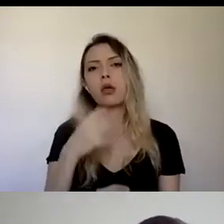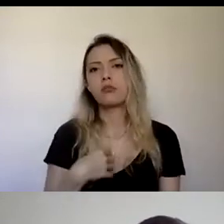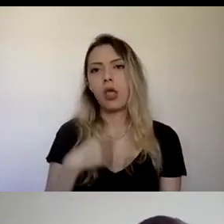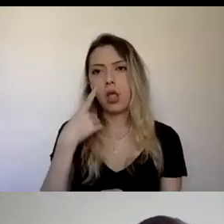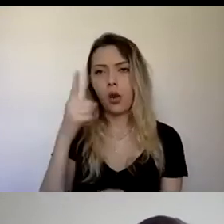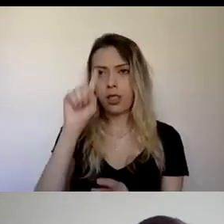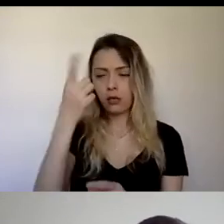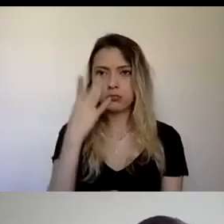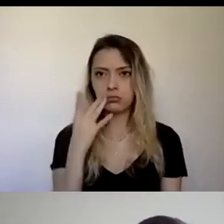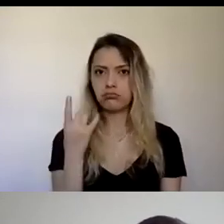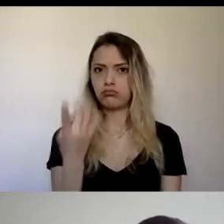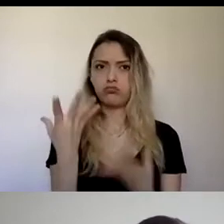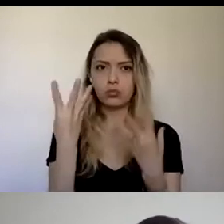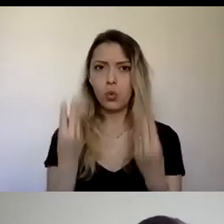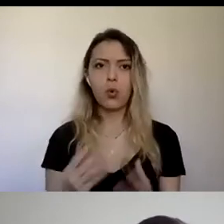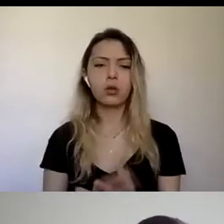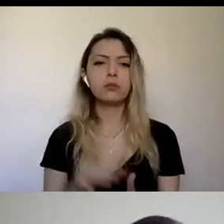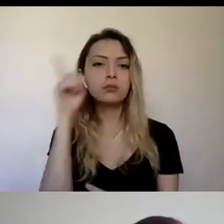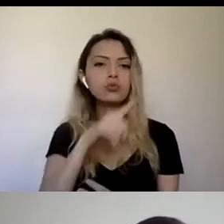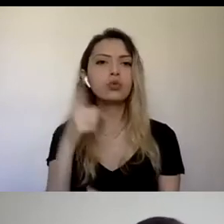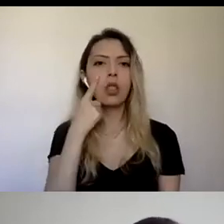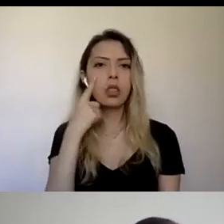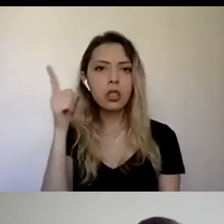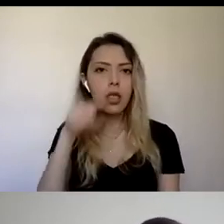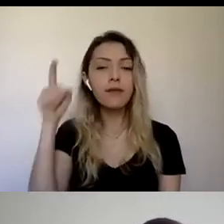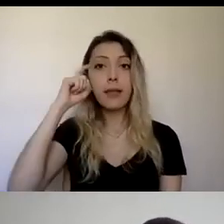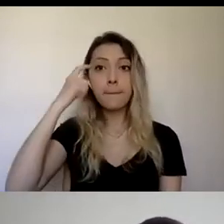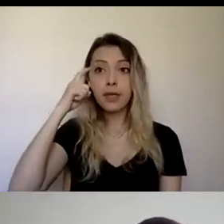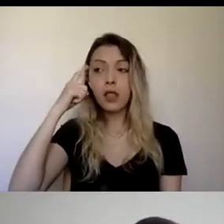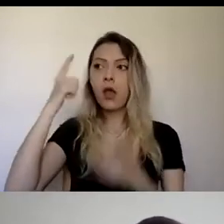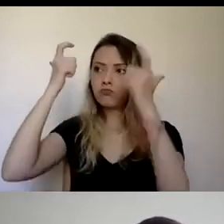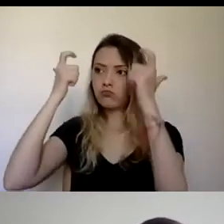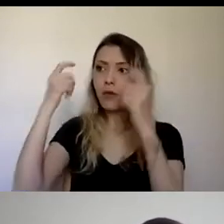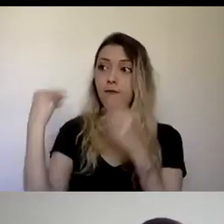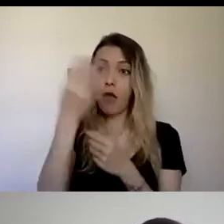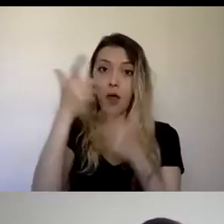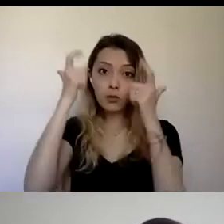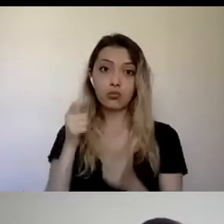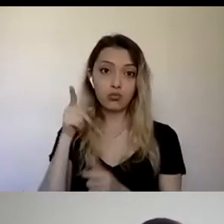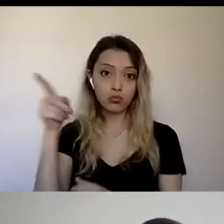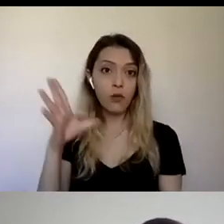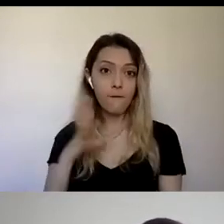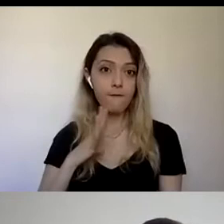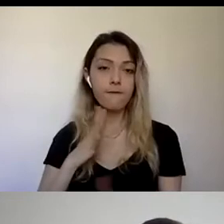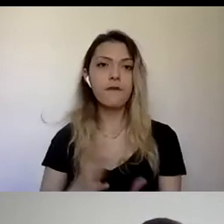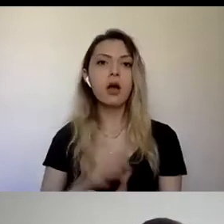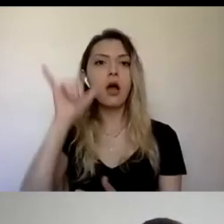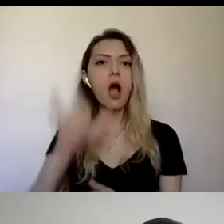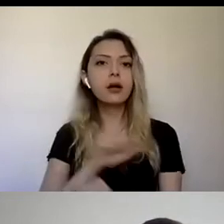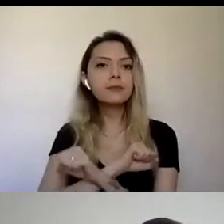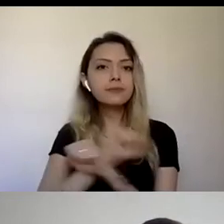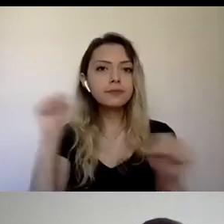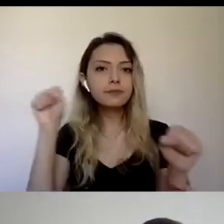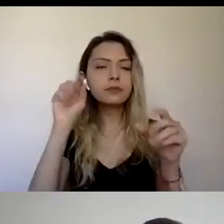Çünkü devletin örneğin bilgilendirme yükümlülüğü var, bilgi üretme yükümlülüğü var hak ihlallerini ortaya çıkarmak